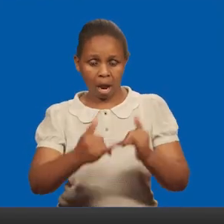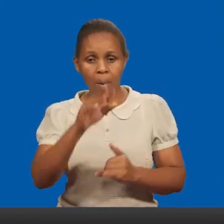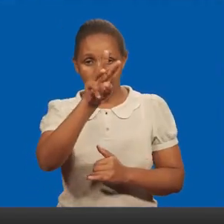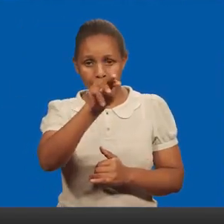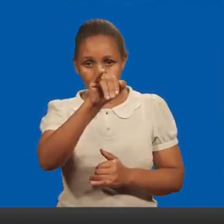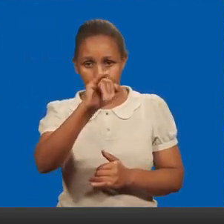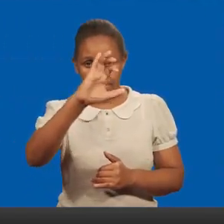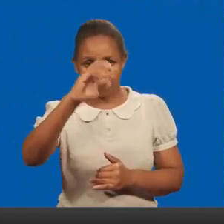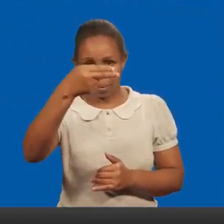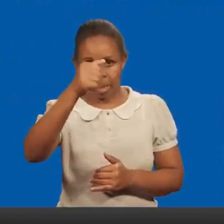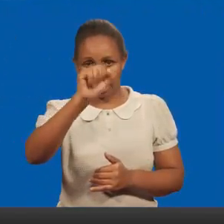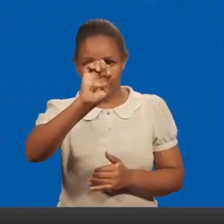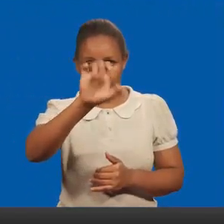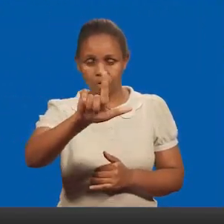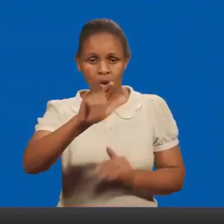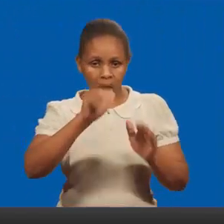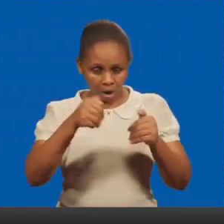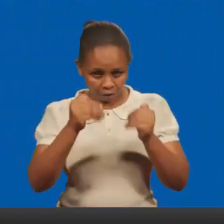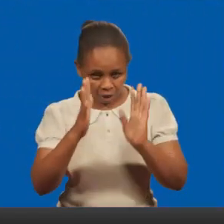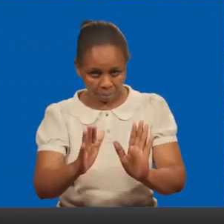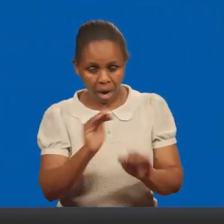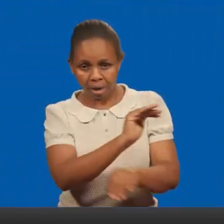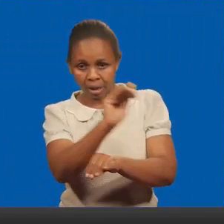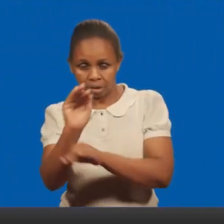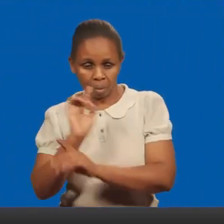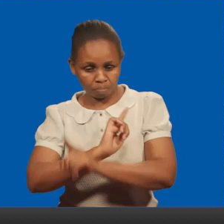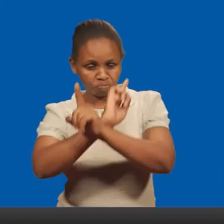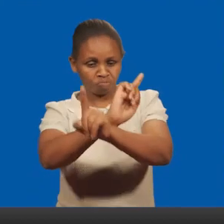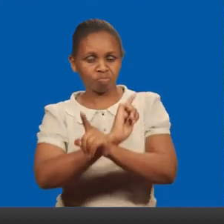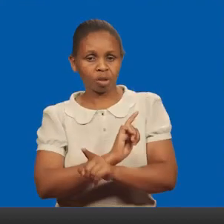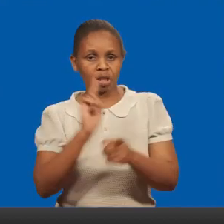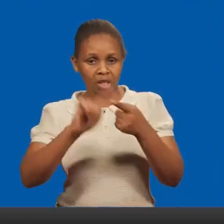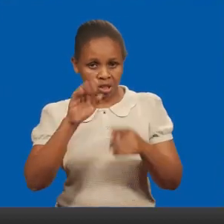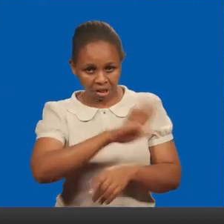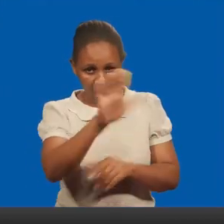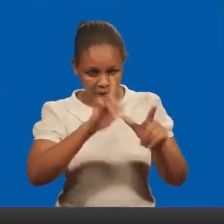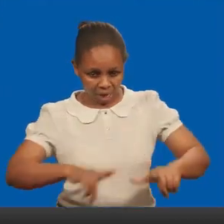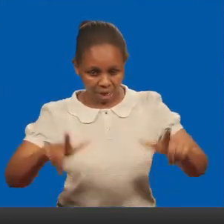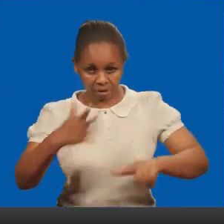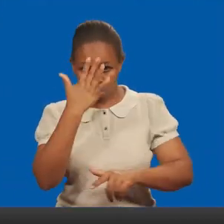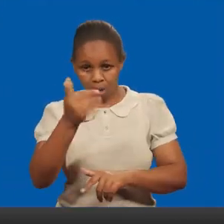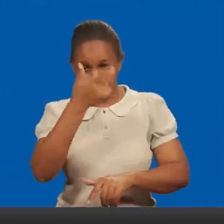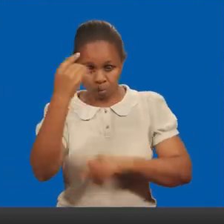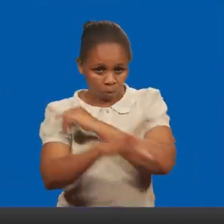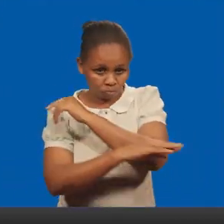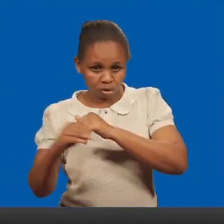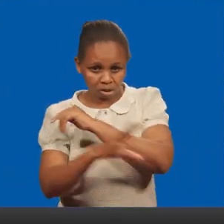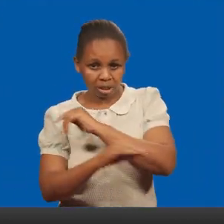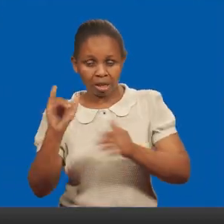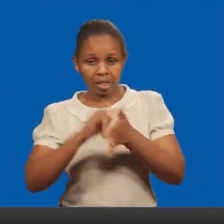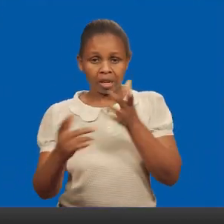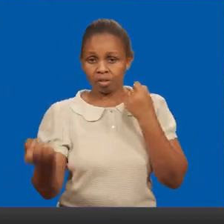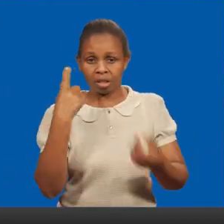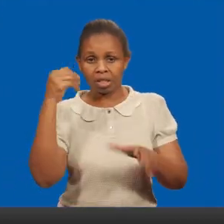atafaindika. Michael Nduya ambaye ni mkulima katika eneo hilo alitoa wito ulinzi kamili utolewe kwa mashamba yao kwa sababu